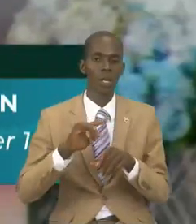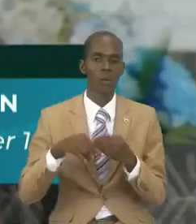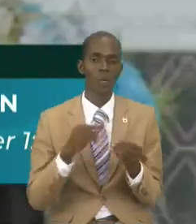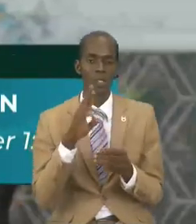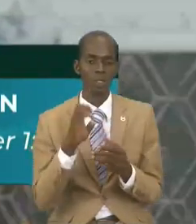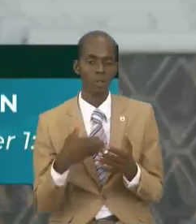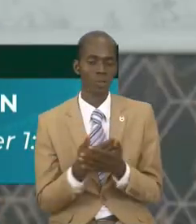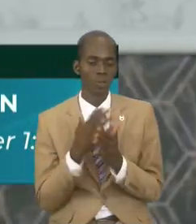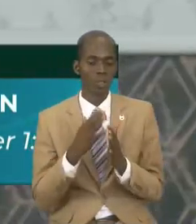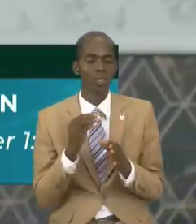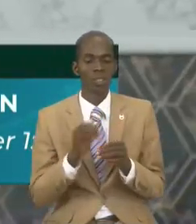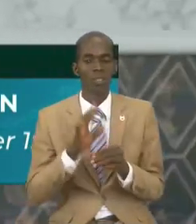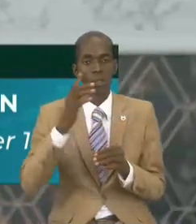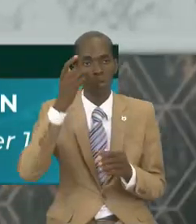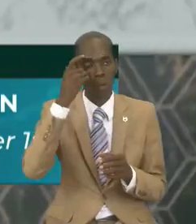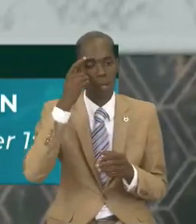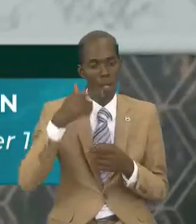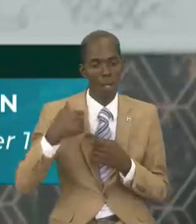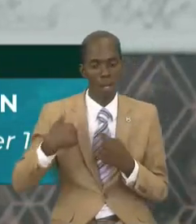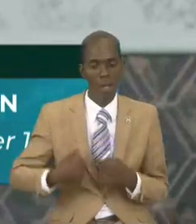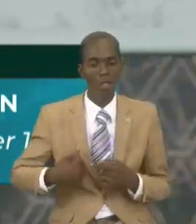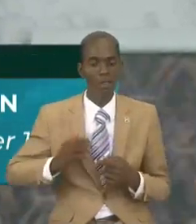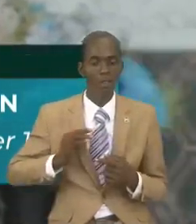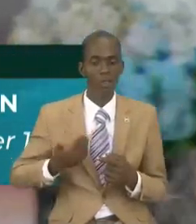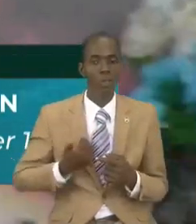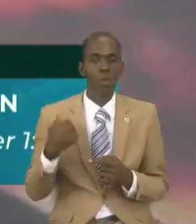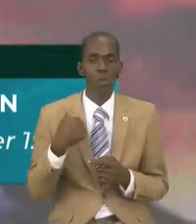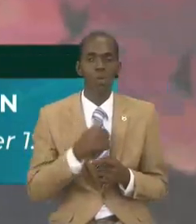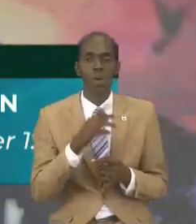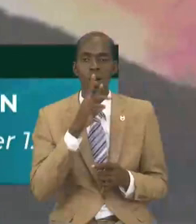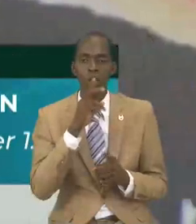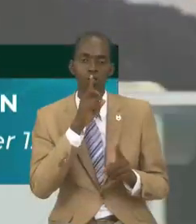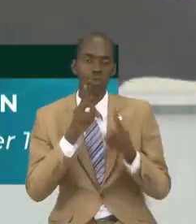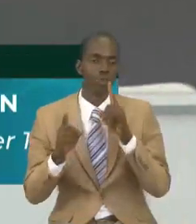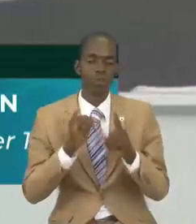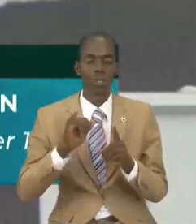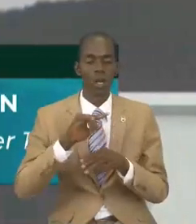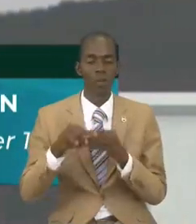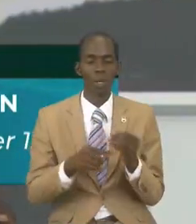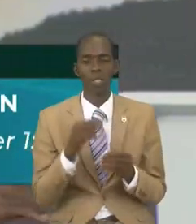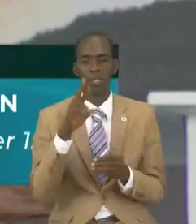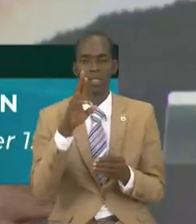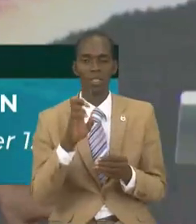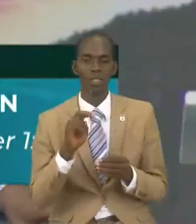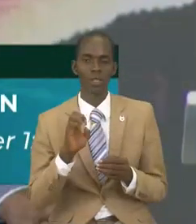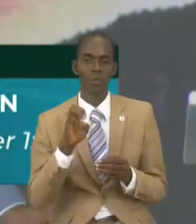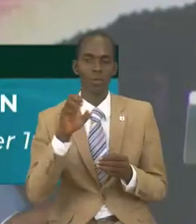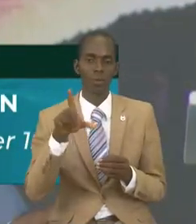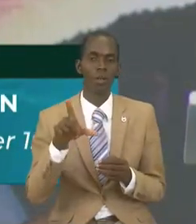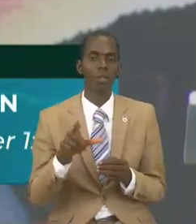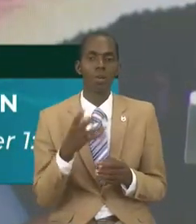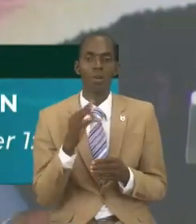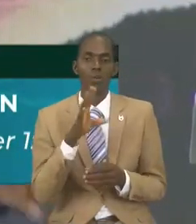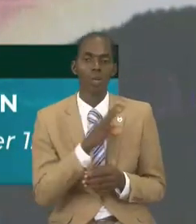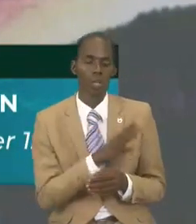renouvellement dans votre cœur, dans votre esprit, dans votre âme, dans votre vie. Nous parlons du renouvellement de votre